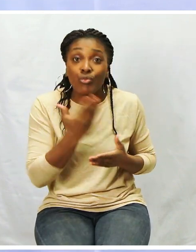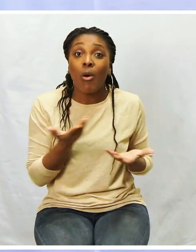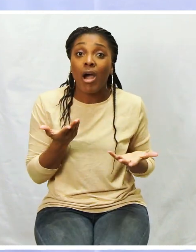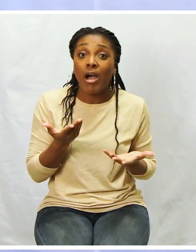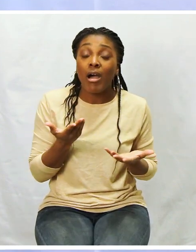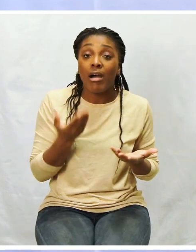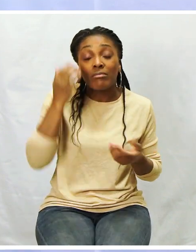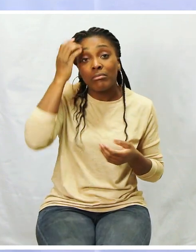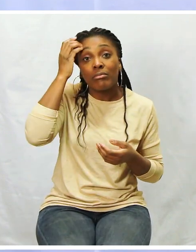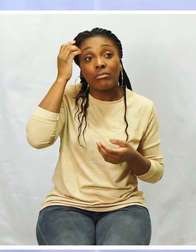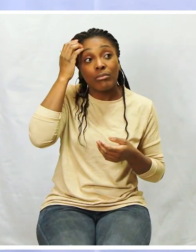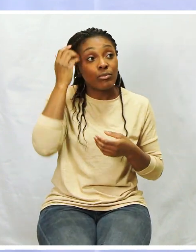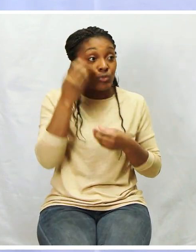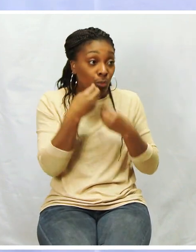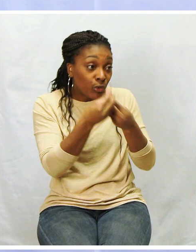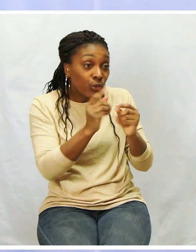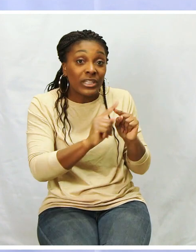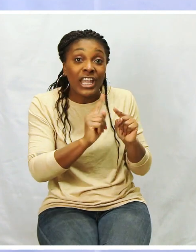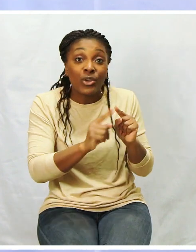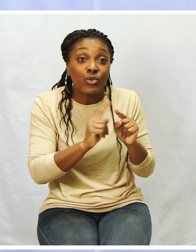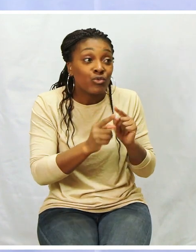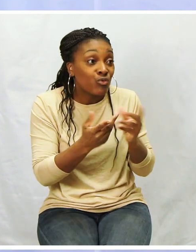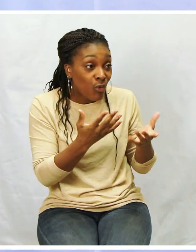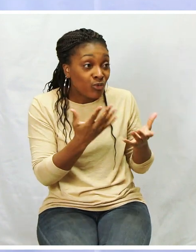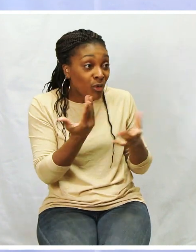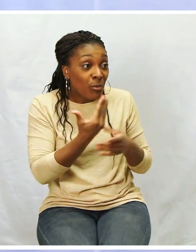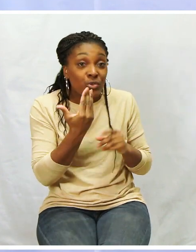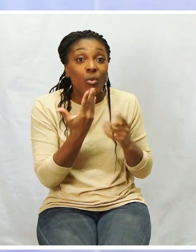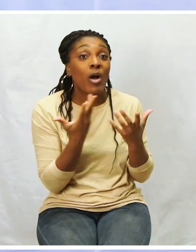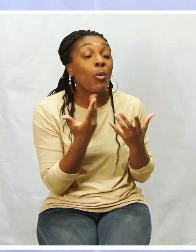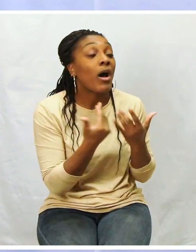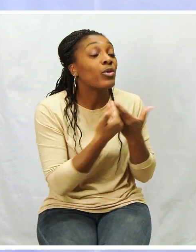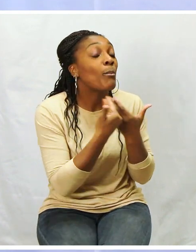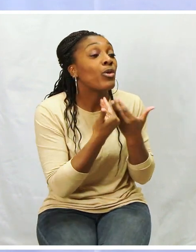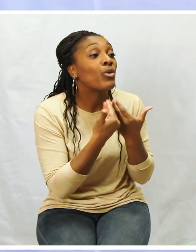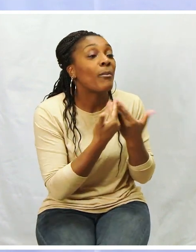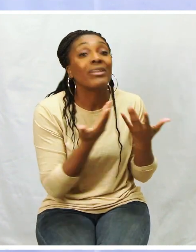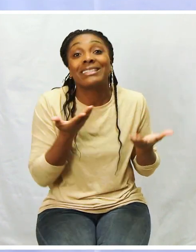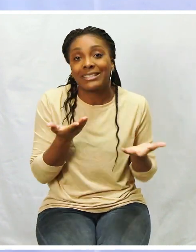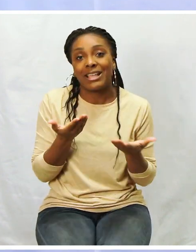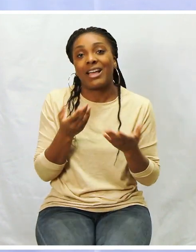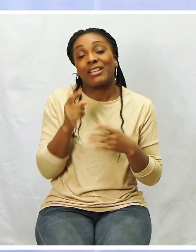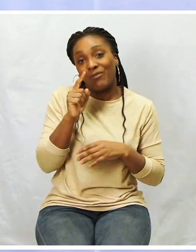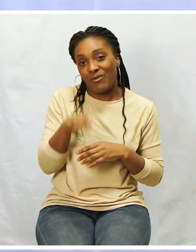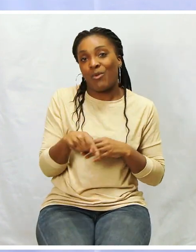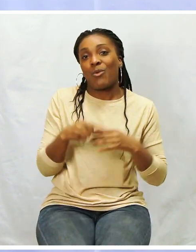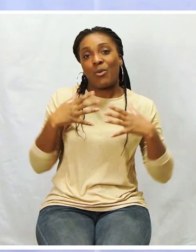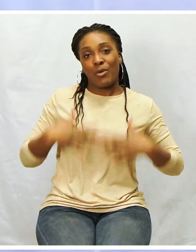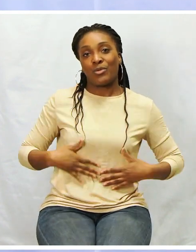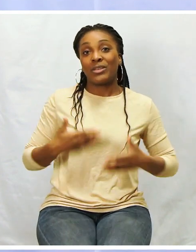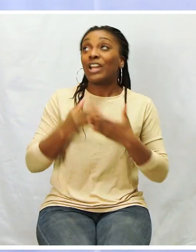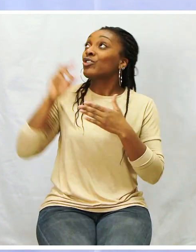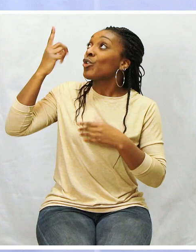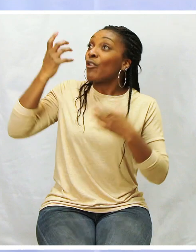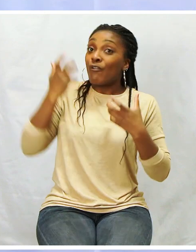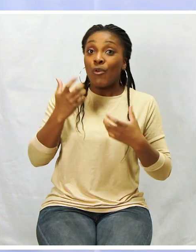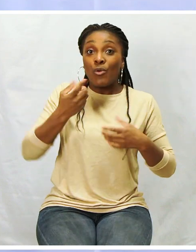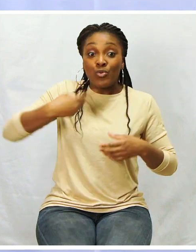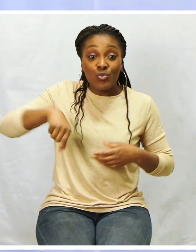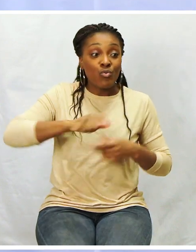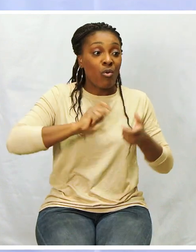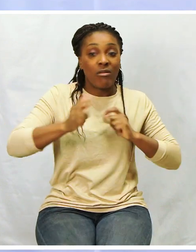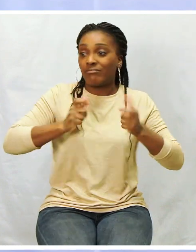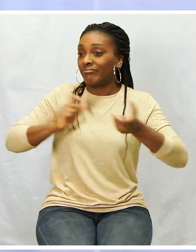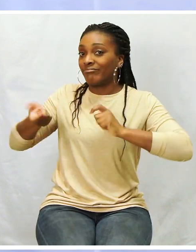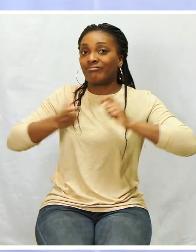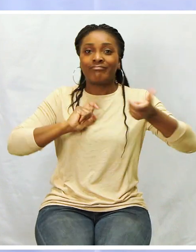Est-ce que je peux te donner quelque chose qui va te pousser en avant ou pas? Voilà, et c'est comme ça que Dieu veut qu'on fonctionne les uns avec les autres